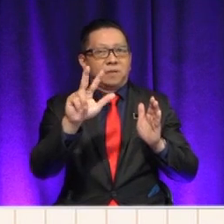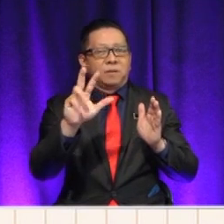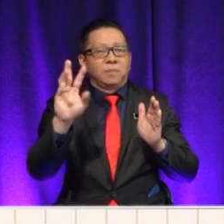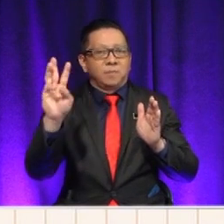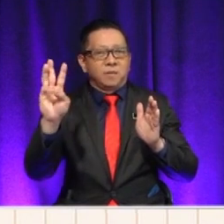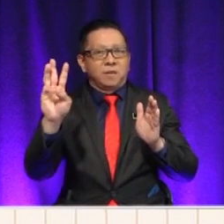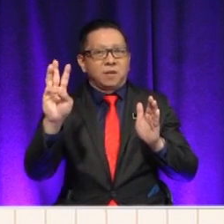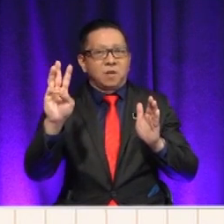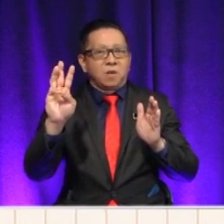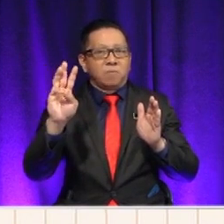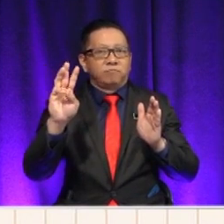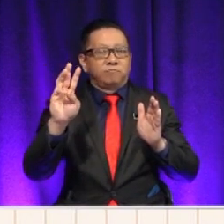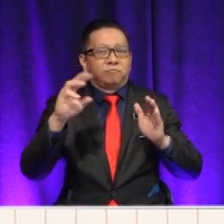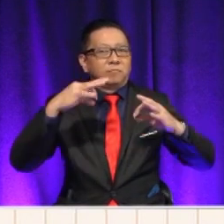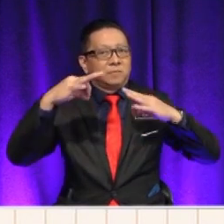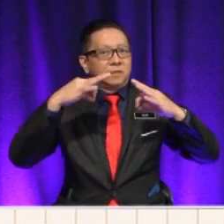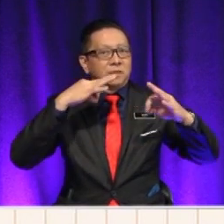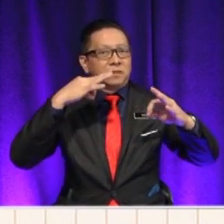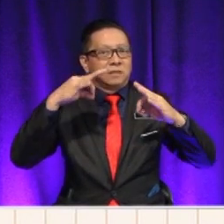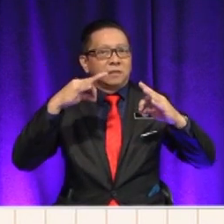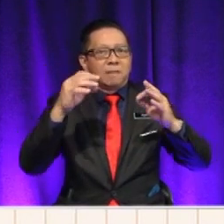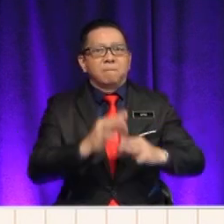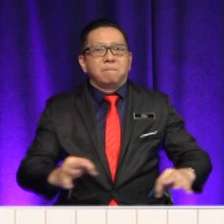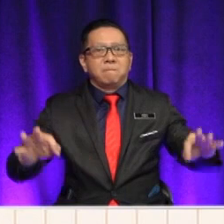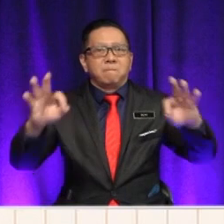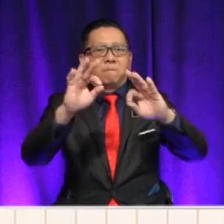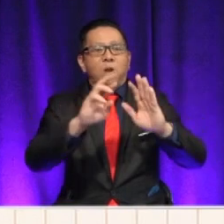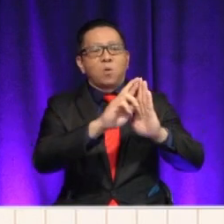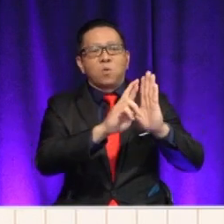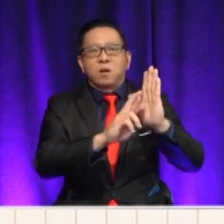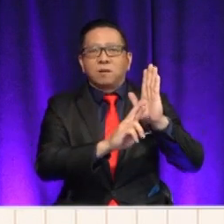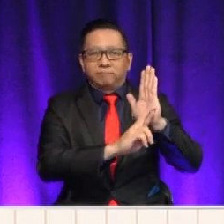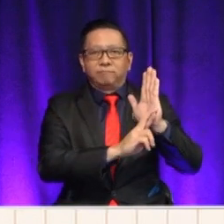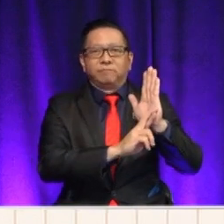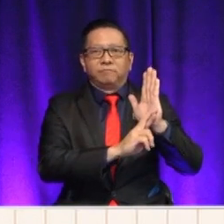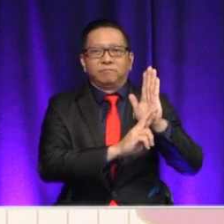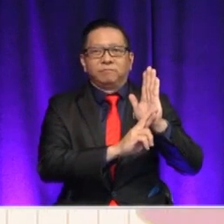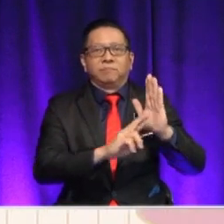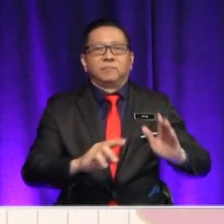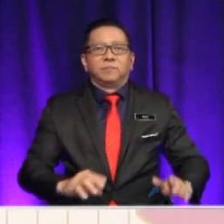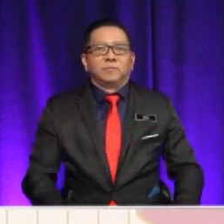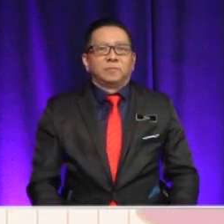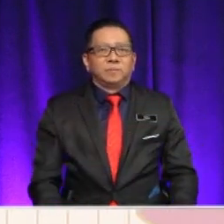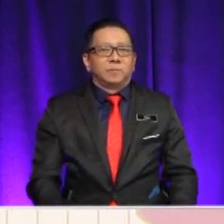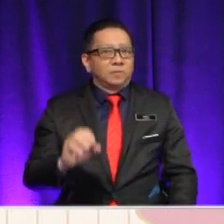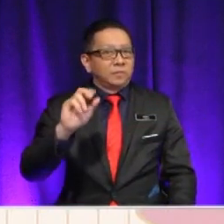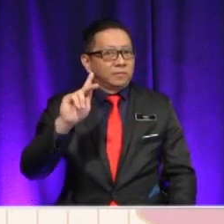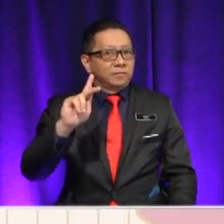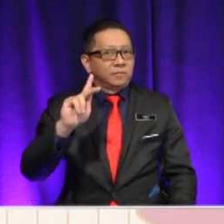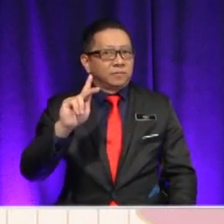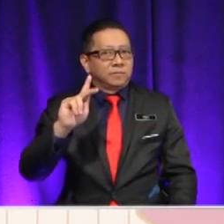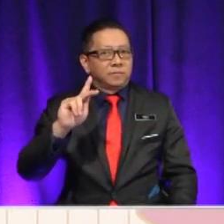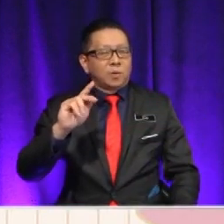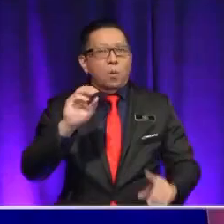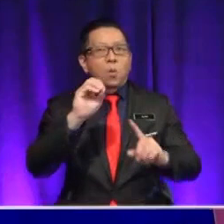10.3.6 menghuraikan kepentingan rukun negara dalam membentuk jati diri rakyat. Okey, dan diharapkan